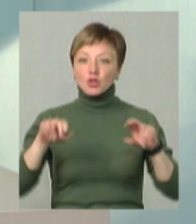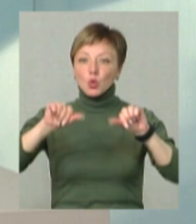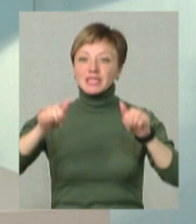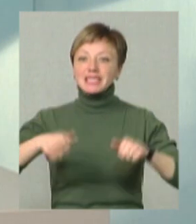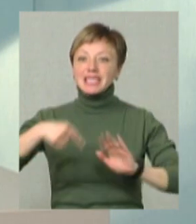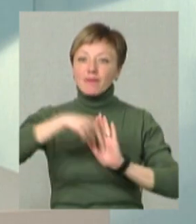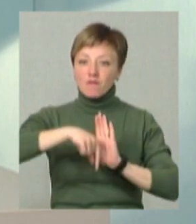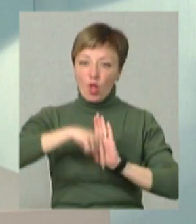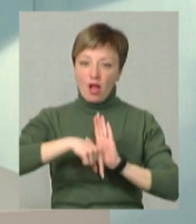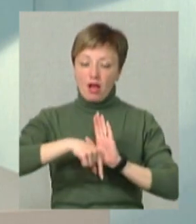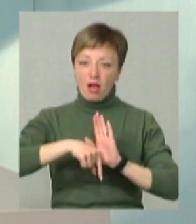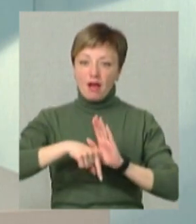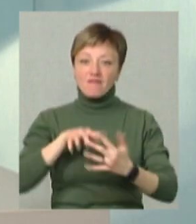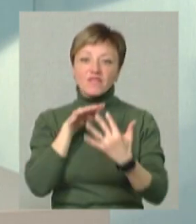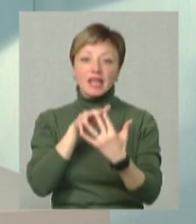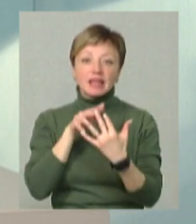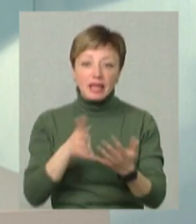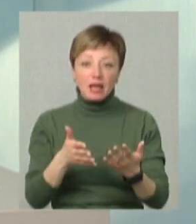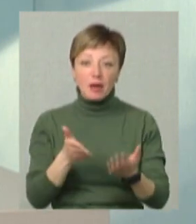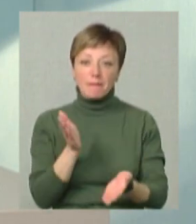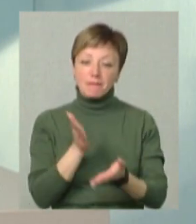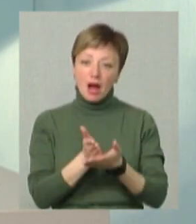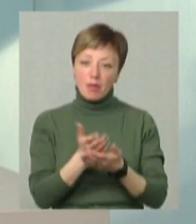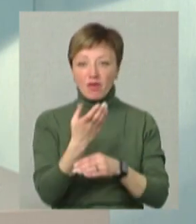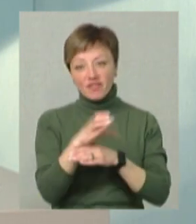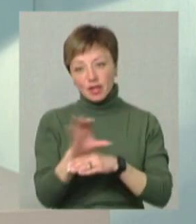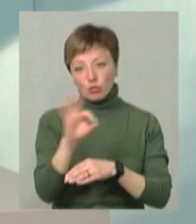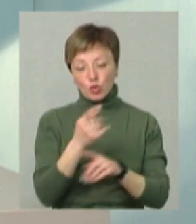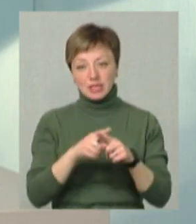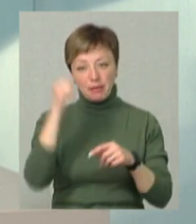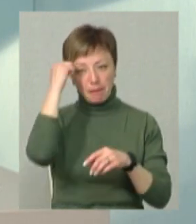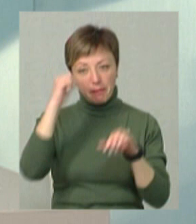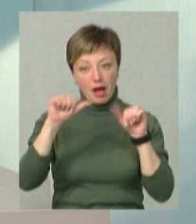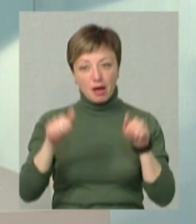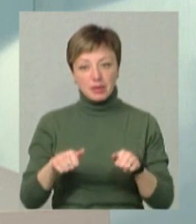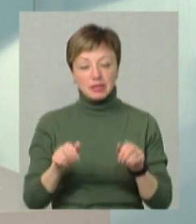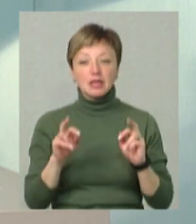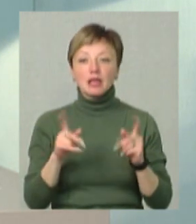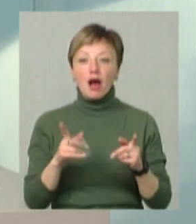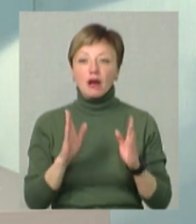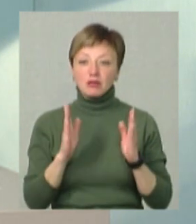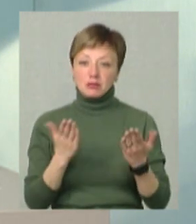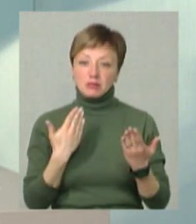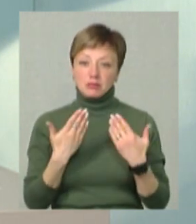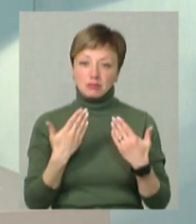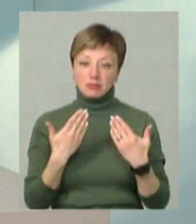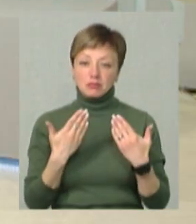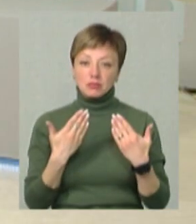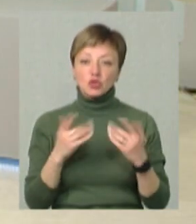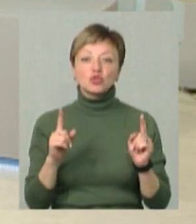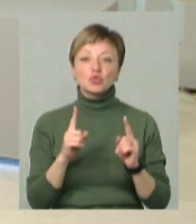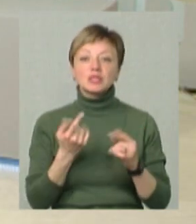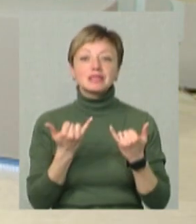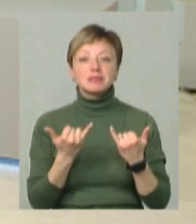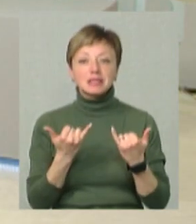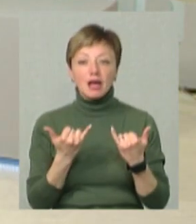символа війни. Ми маємо відео про цей пам'ятник, як до нього, що з